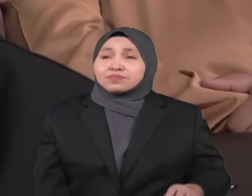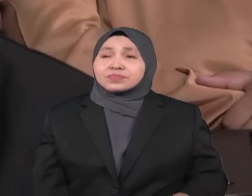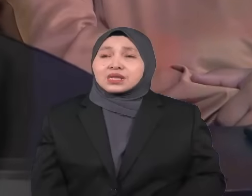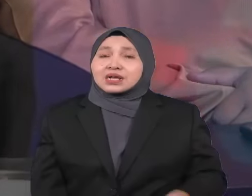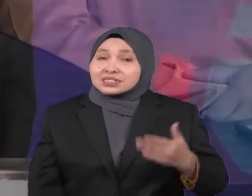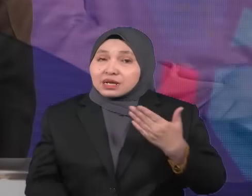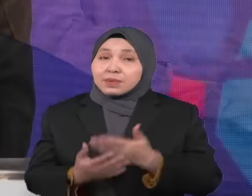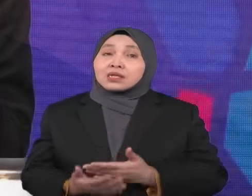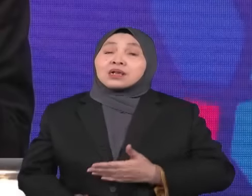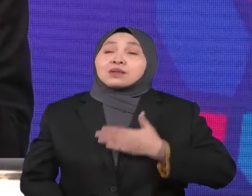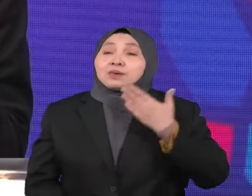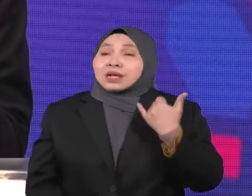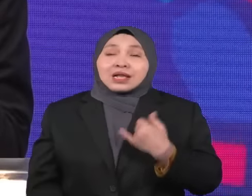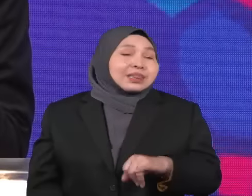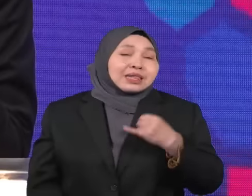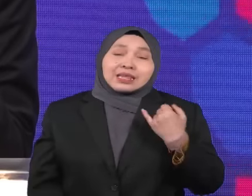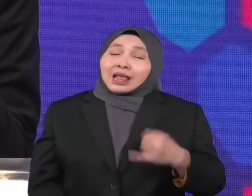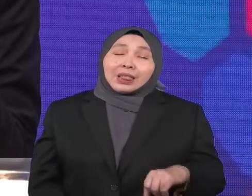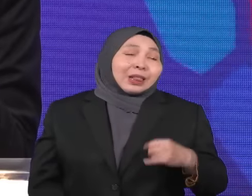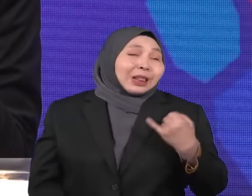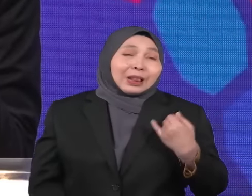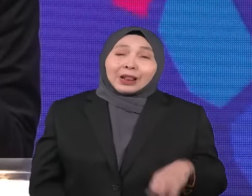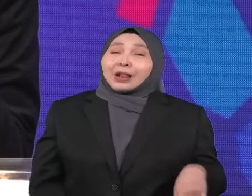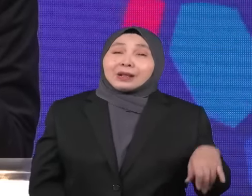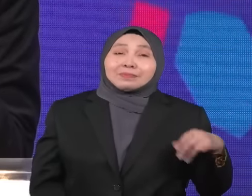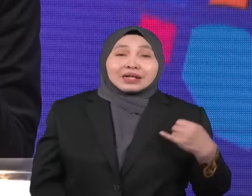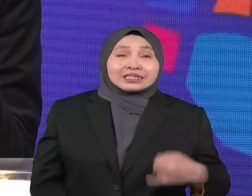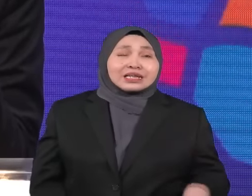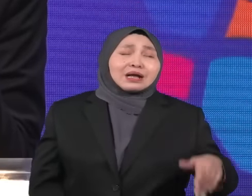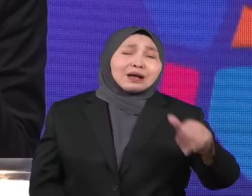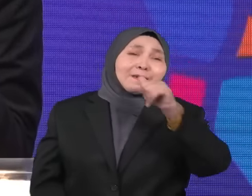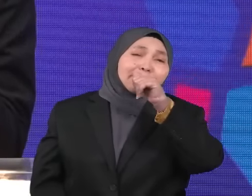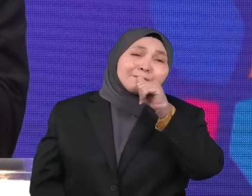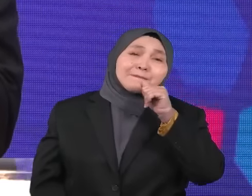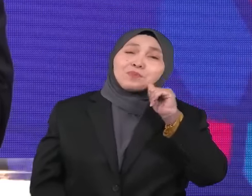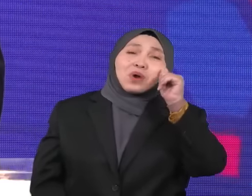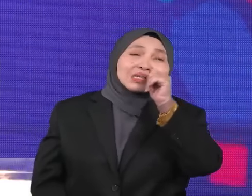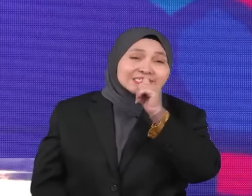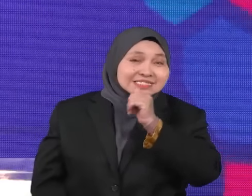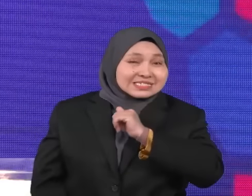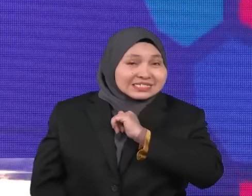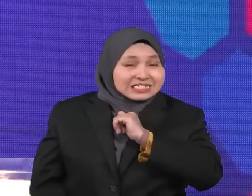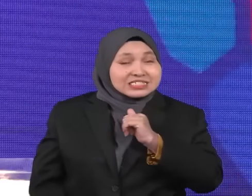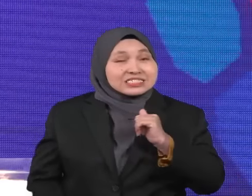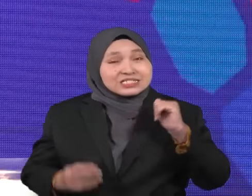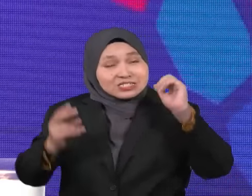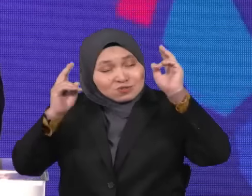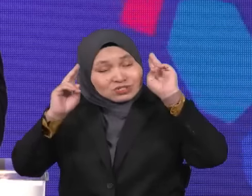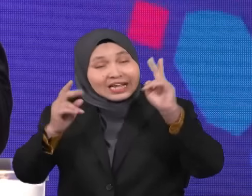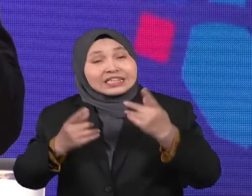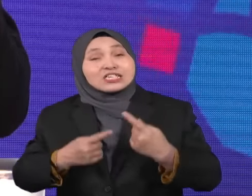sampai tak nafas? Atau sampai ustaz? Puasa ni ustaz. Dia kata, oh, Allah Akbar. Ha? Okey, kita cuba. Sekali lagi.